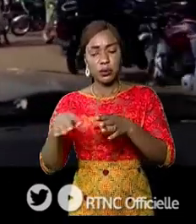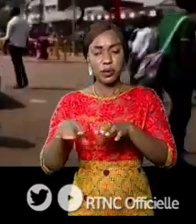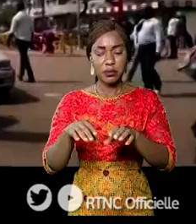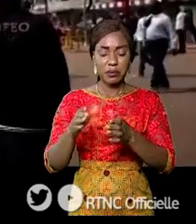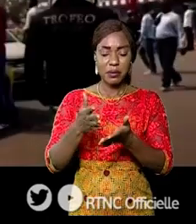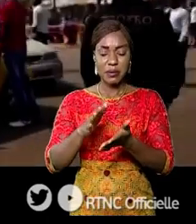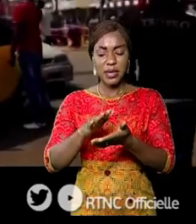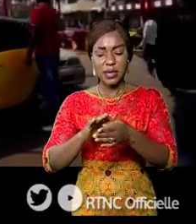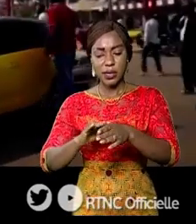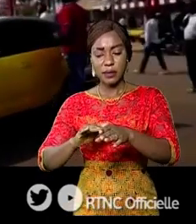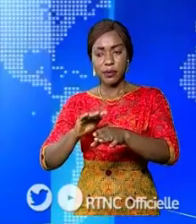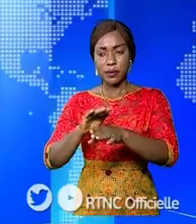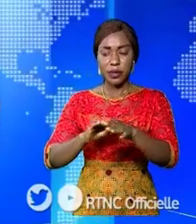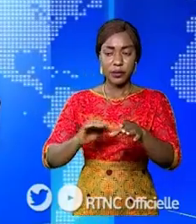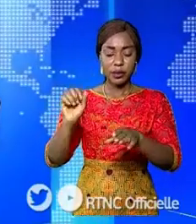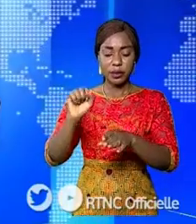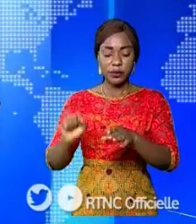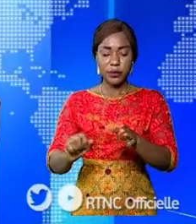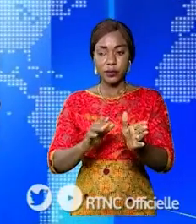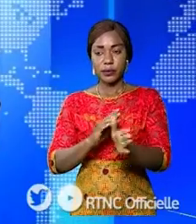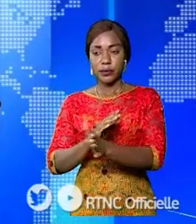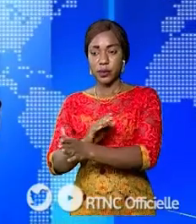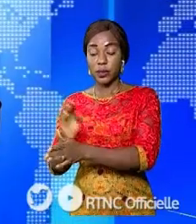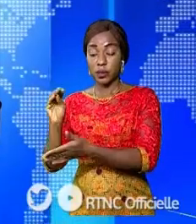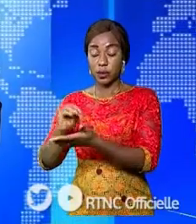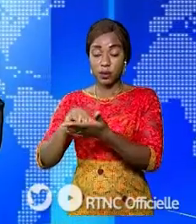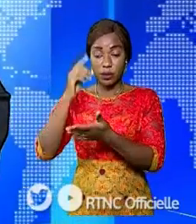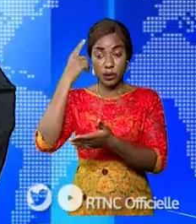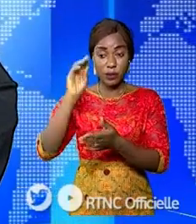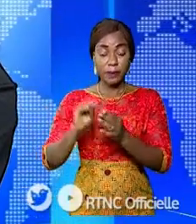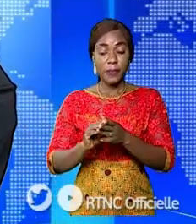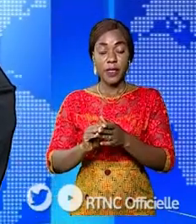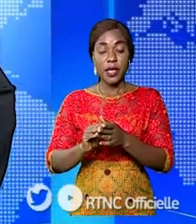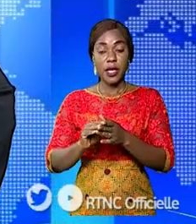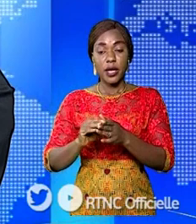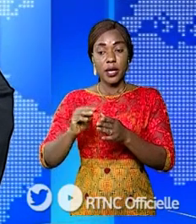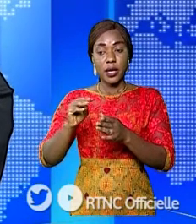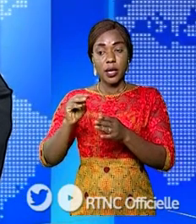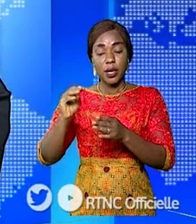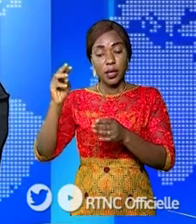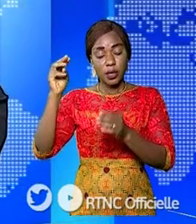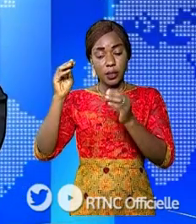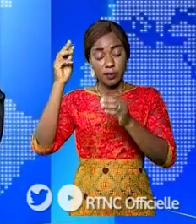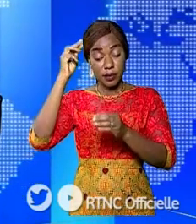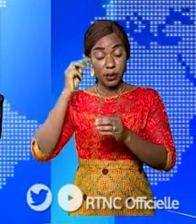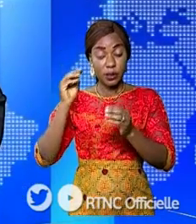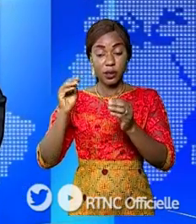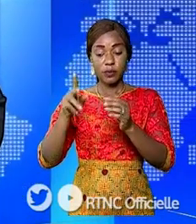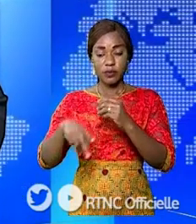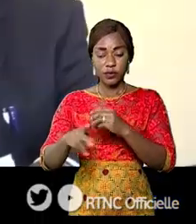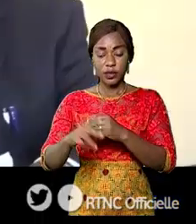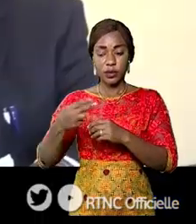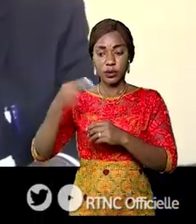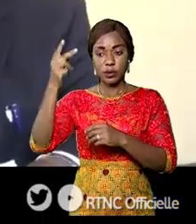l'après-midi de ce samedi. Suivi en plus une mise au point du ministre provincial de Haut-Katanga dans cet élément.